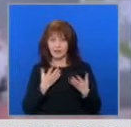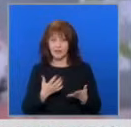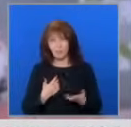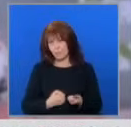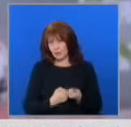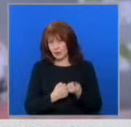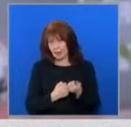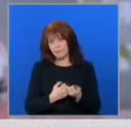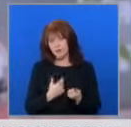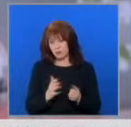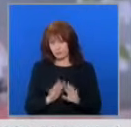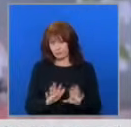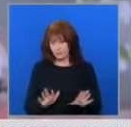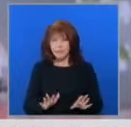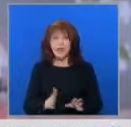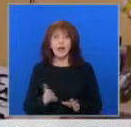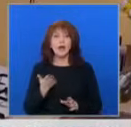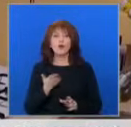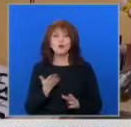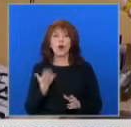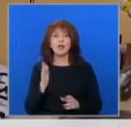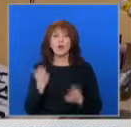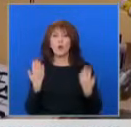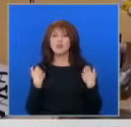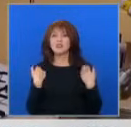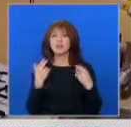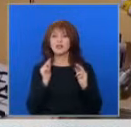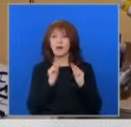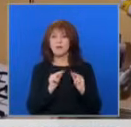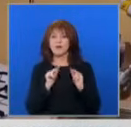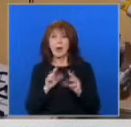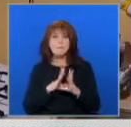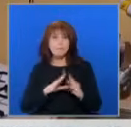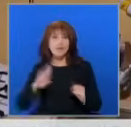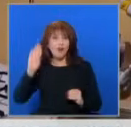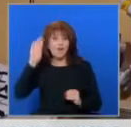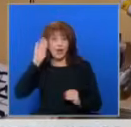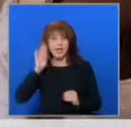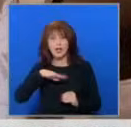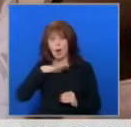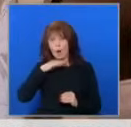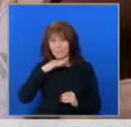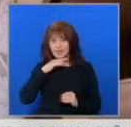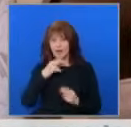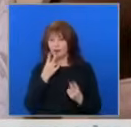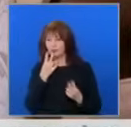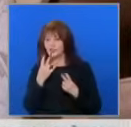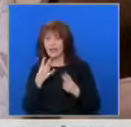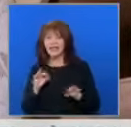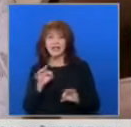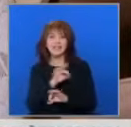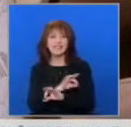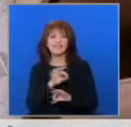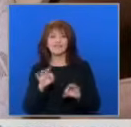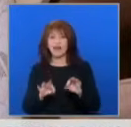изцяло, спомня си Антонина. Бивш университетски преподавател без военен опит, сега е командир на взвод. Гледала сватбата на сина